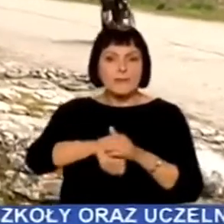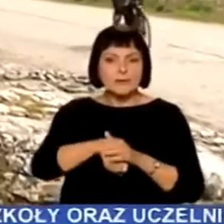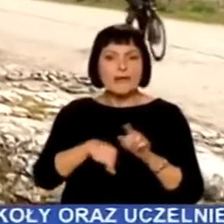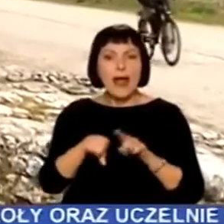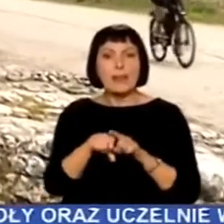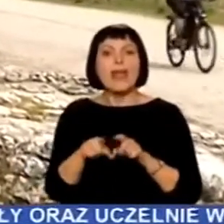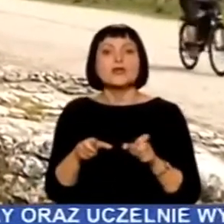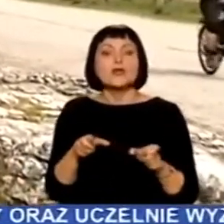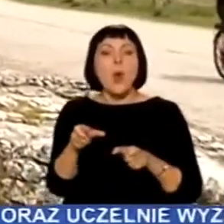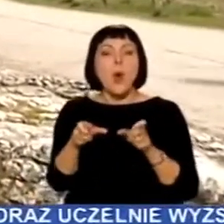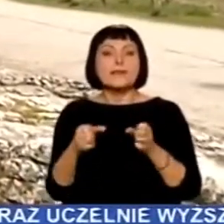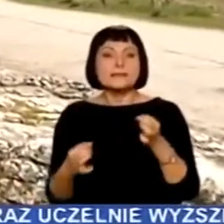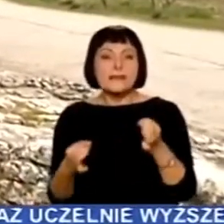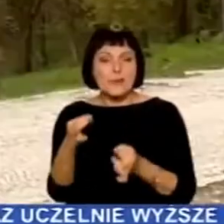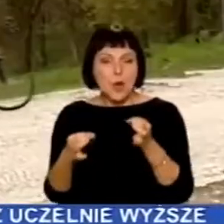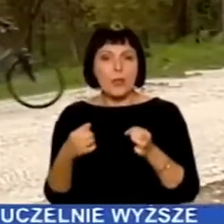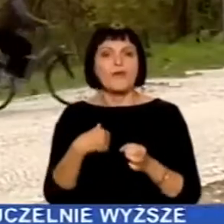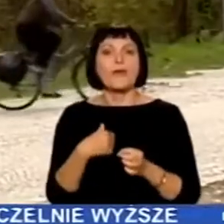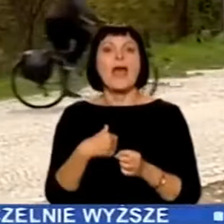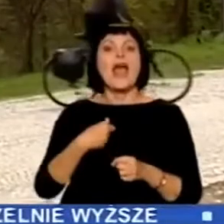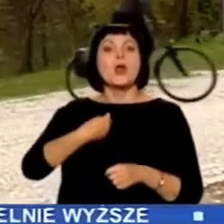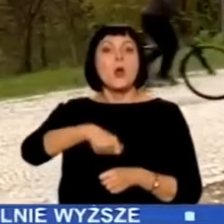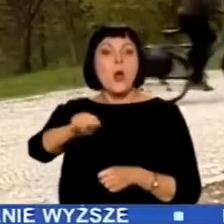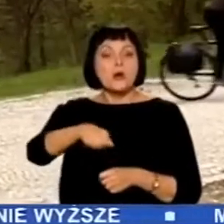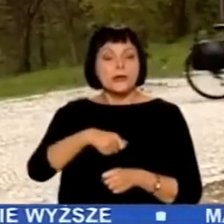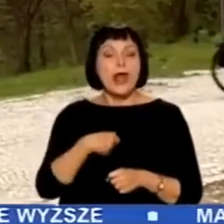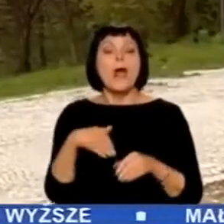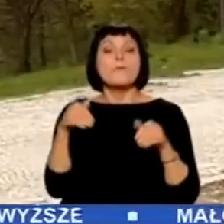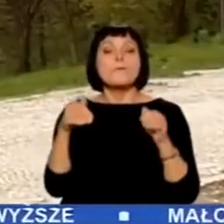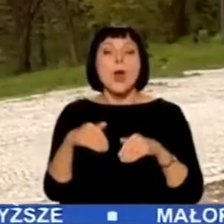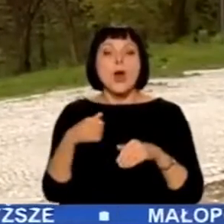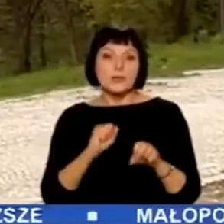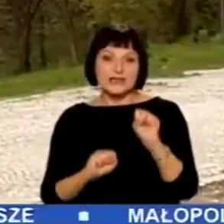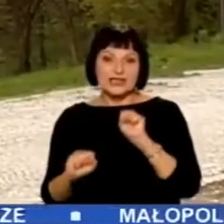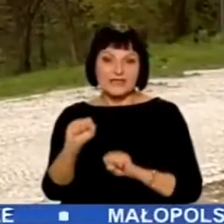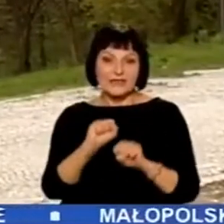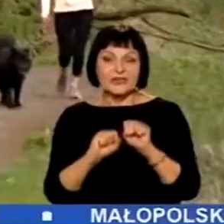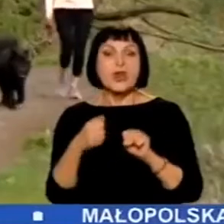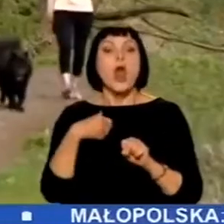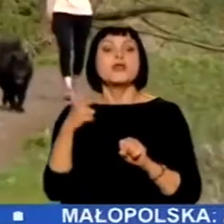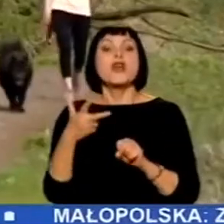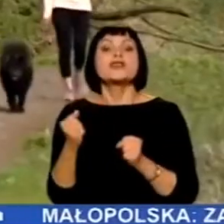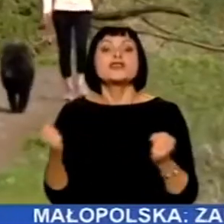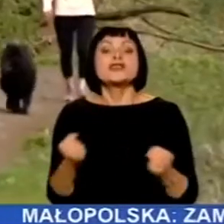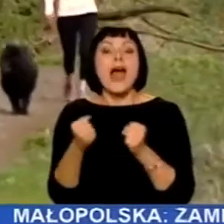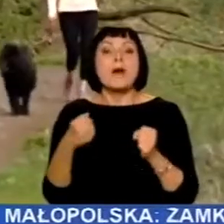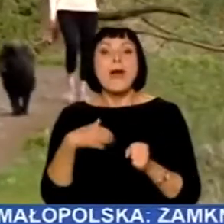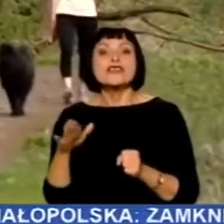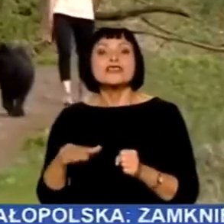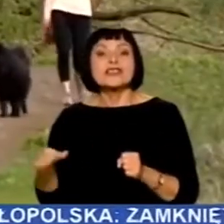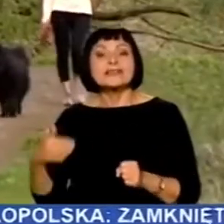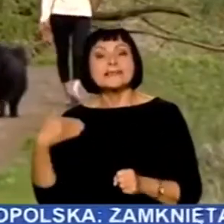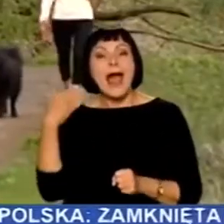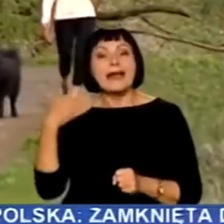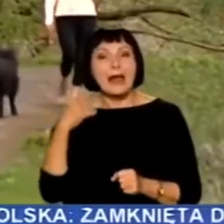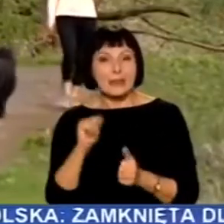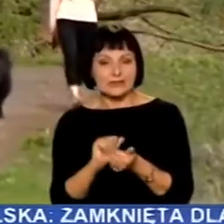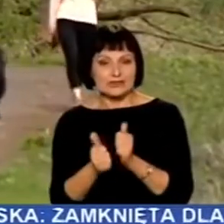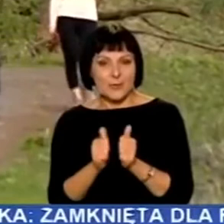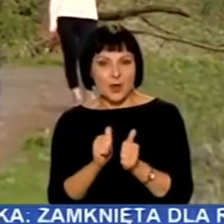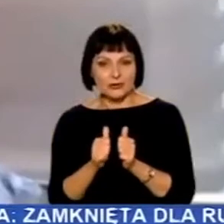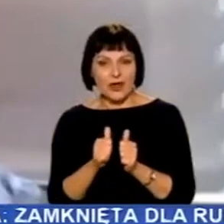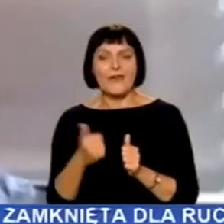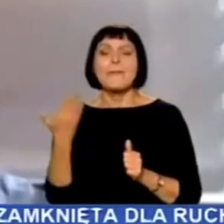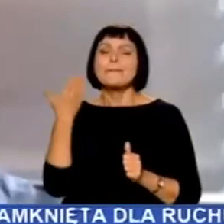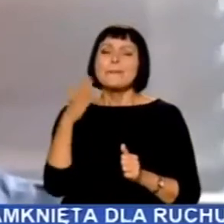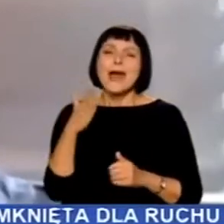tory gokartowe i korty tenisowe. Do treningów będą mogli wrócić ci, którzy działają w dziecięcych akademiach sportowych. Bardzo